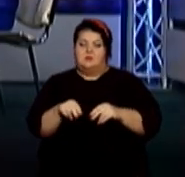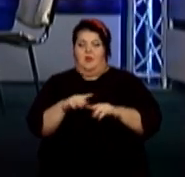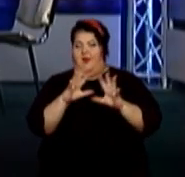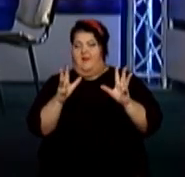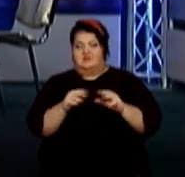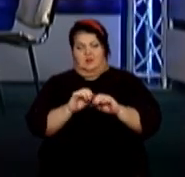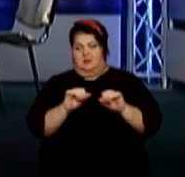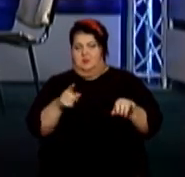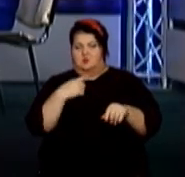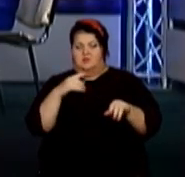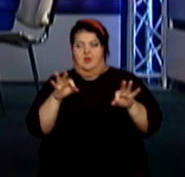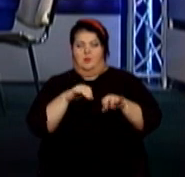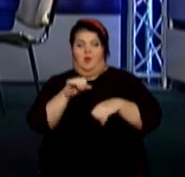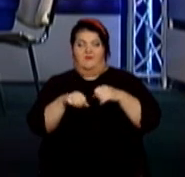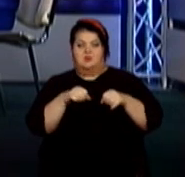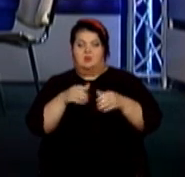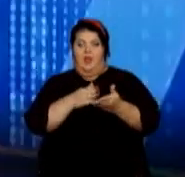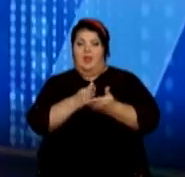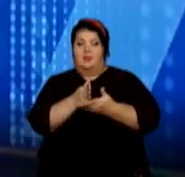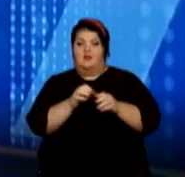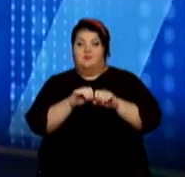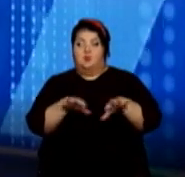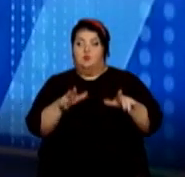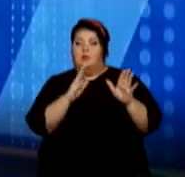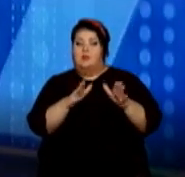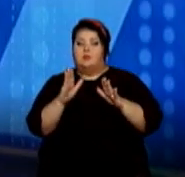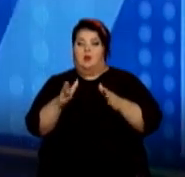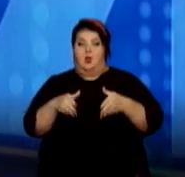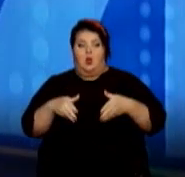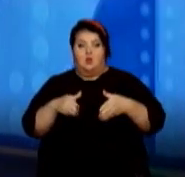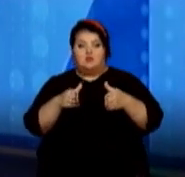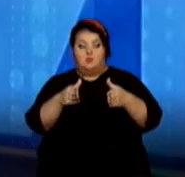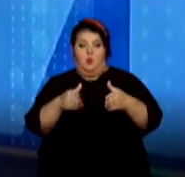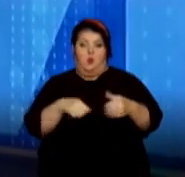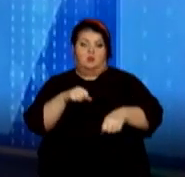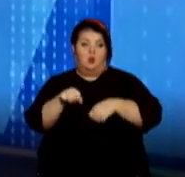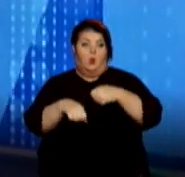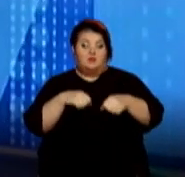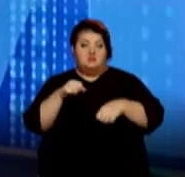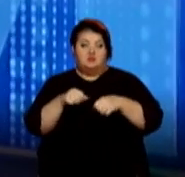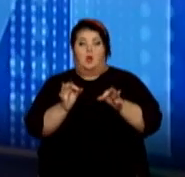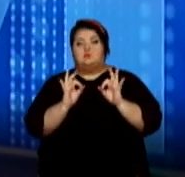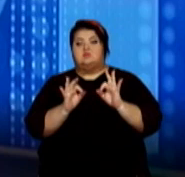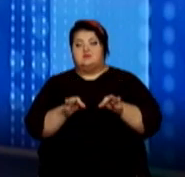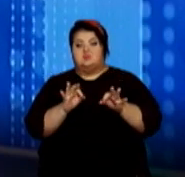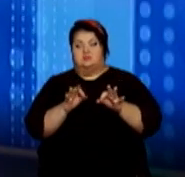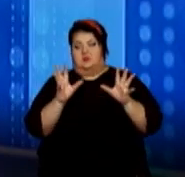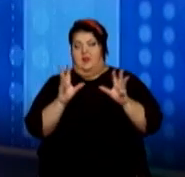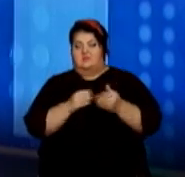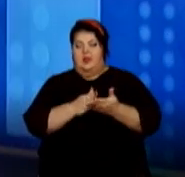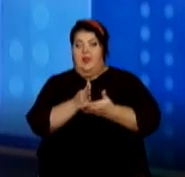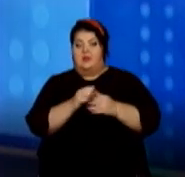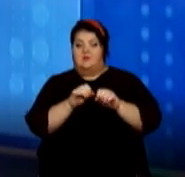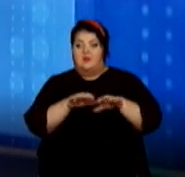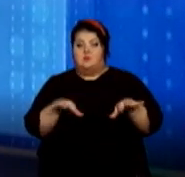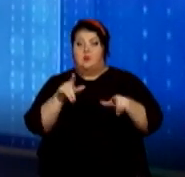про велосипедну інфраструктуру в рамках лише велосмуг, велодоріжок. А, звісно, вся велоінфраструктура, вона